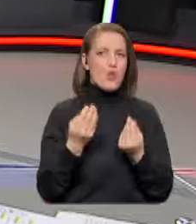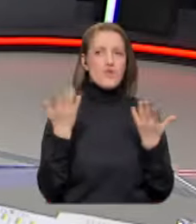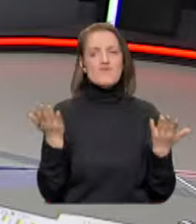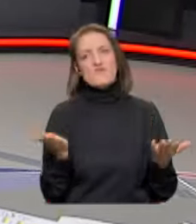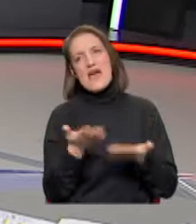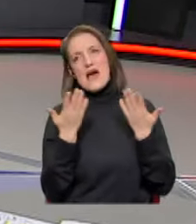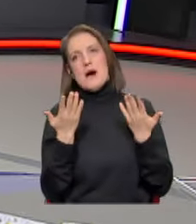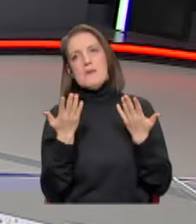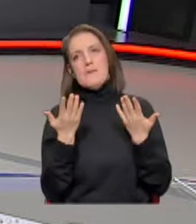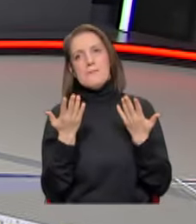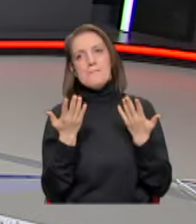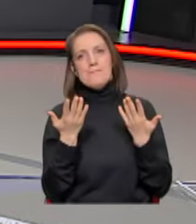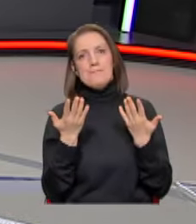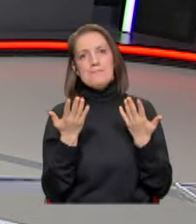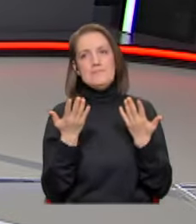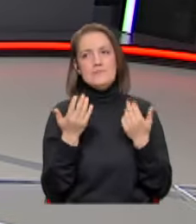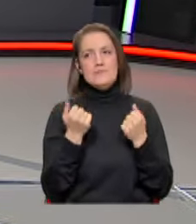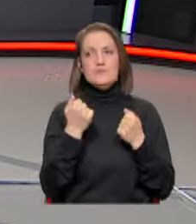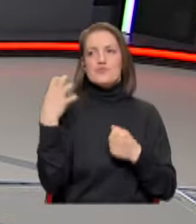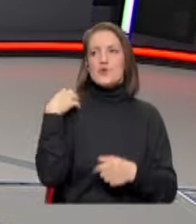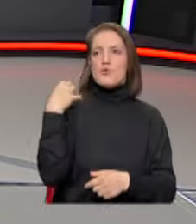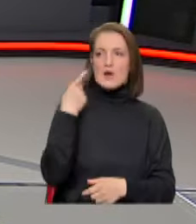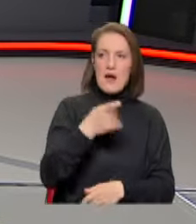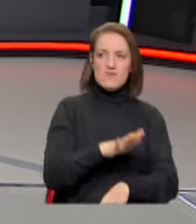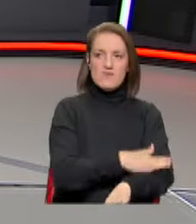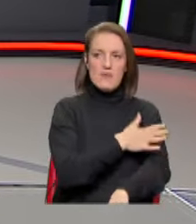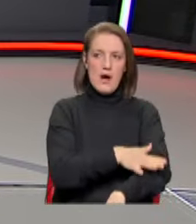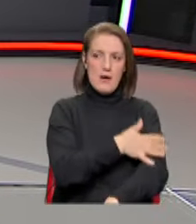da işte komutanlarla